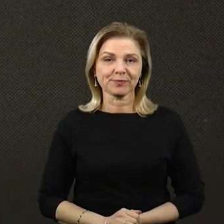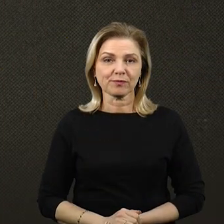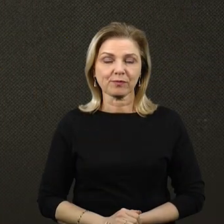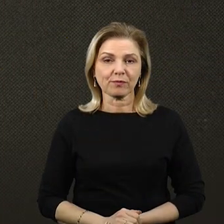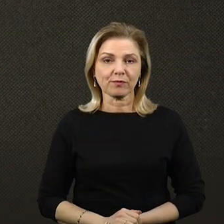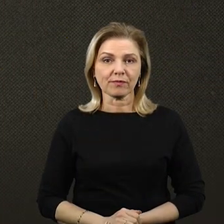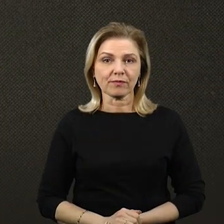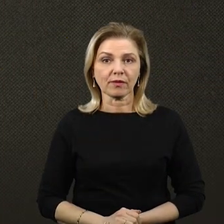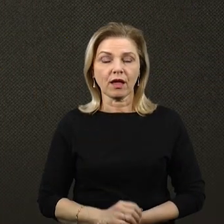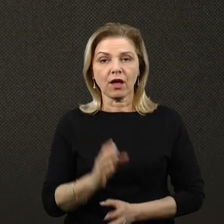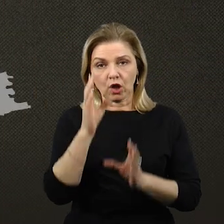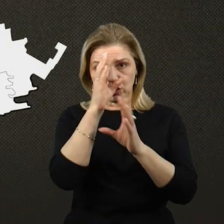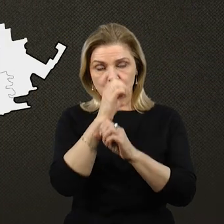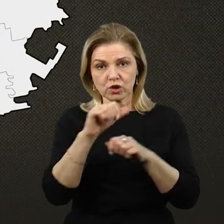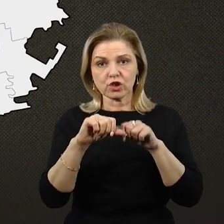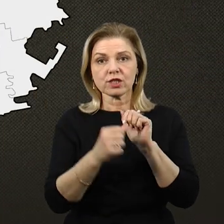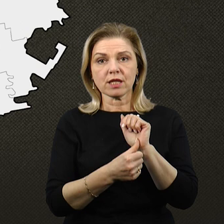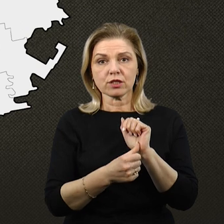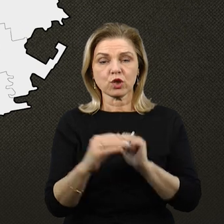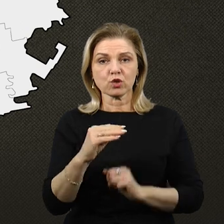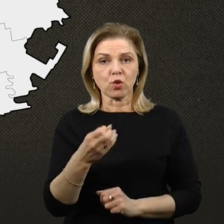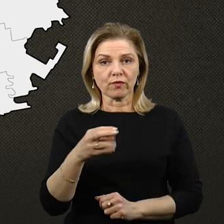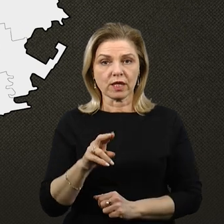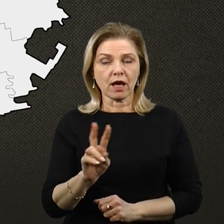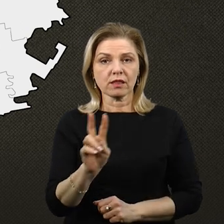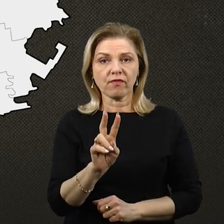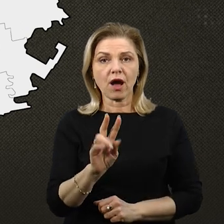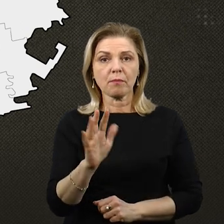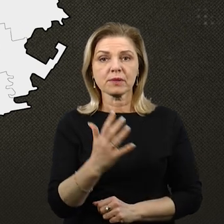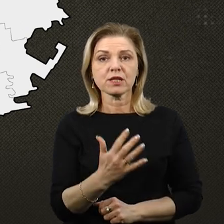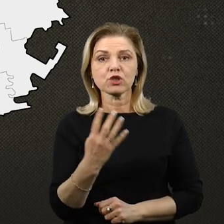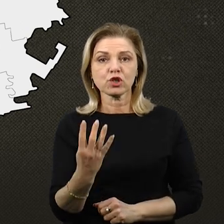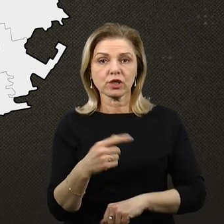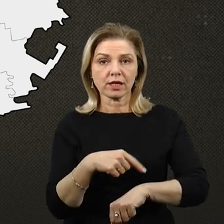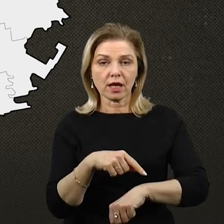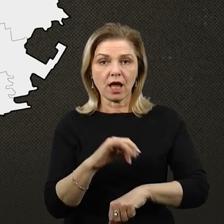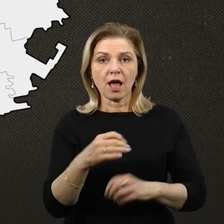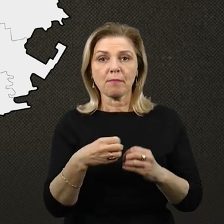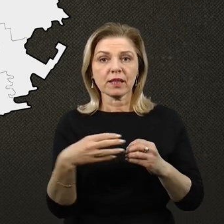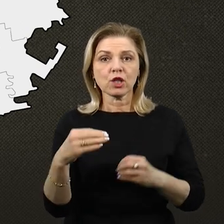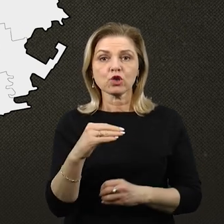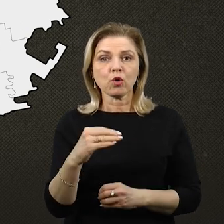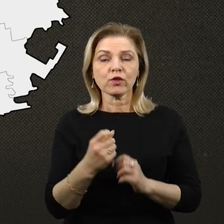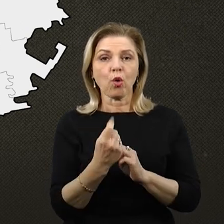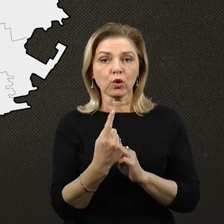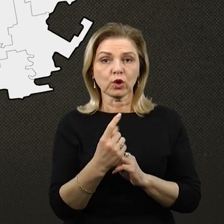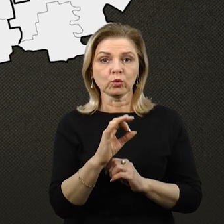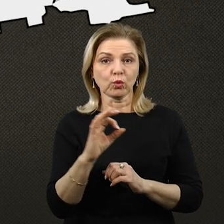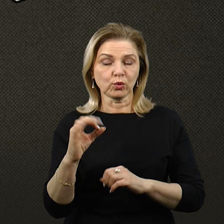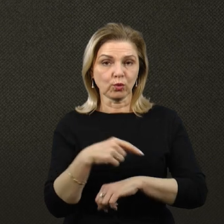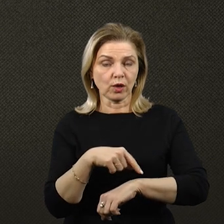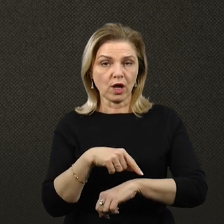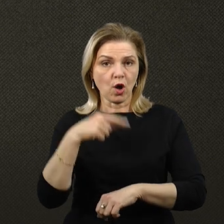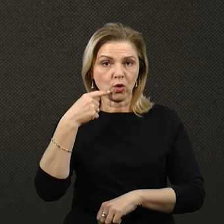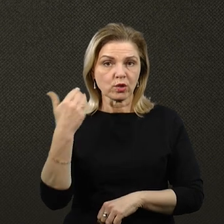каное в ніч проти 16 жовтня о 2:54 та 15 жовтня об 11:00 війська Російської